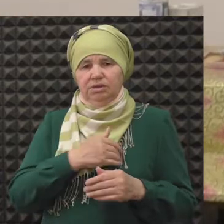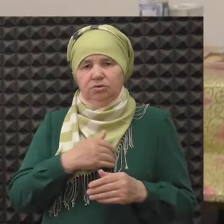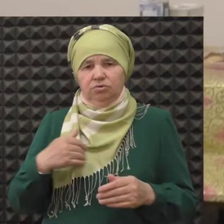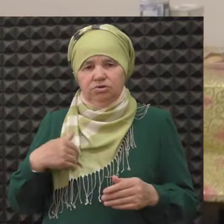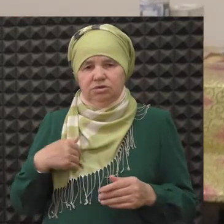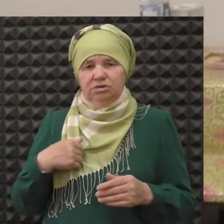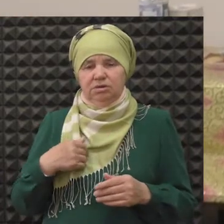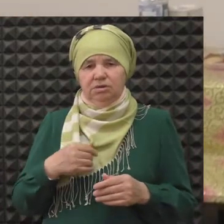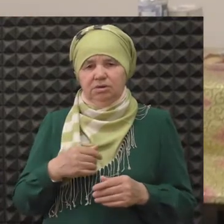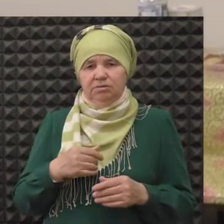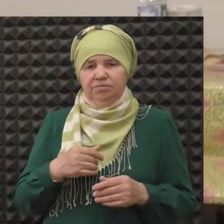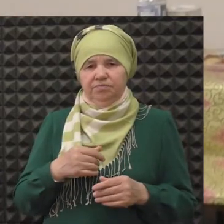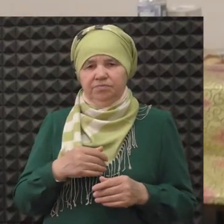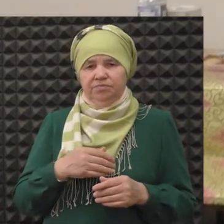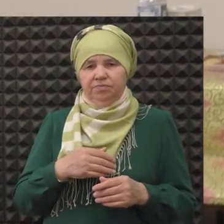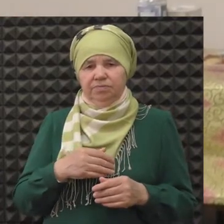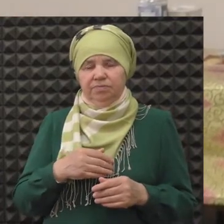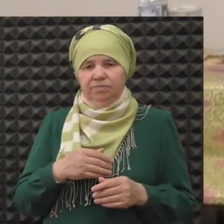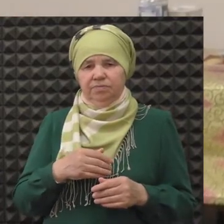хочется